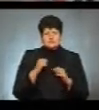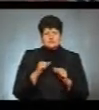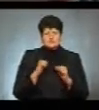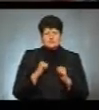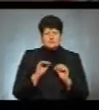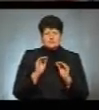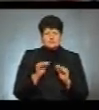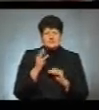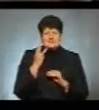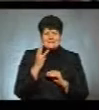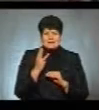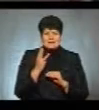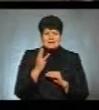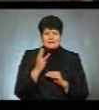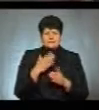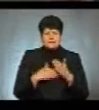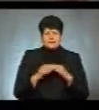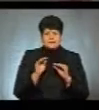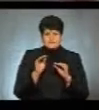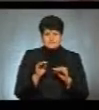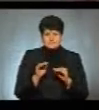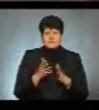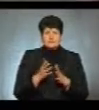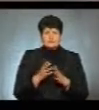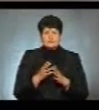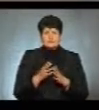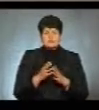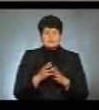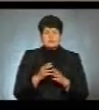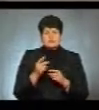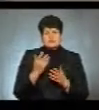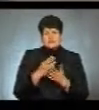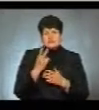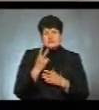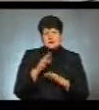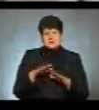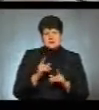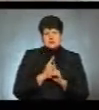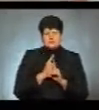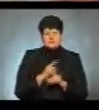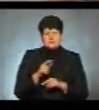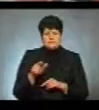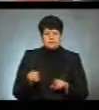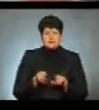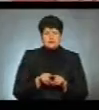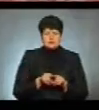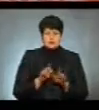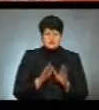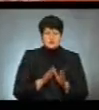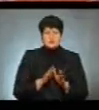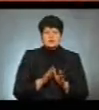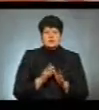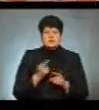3 інвалідних крісла, зафіксувати їх. І також є 2 місця для супроводжуючих осіб. Також цей